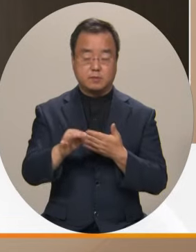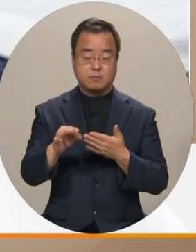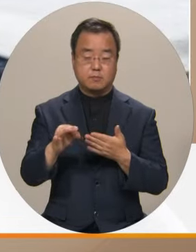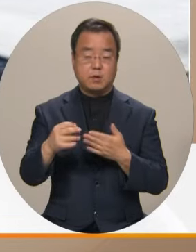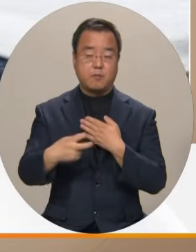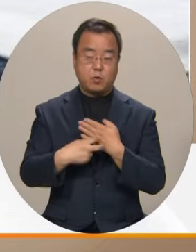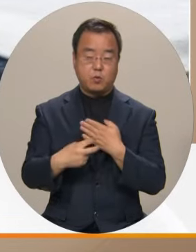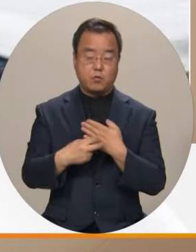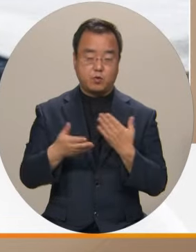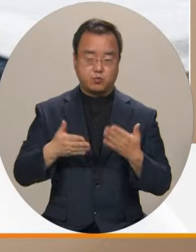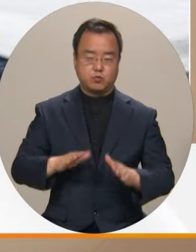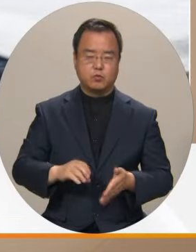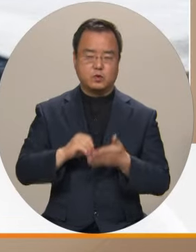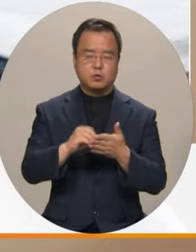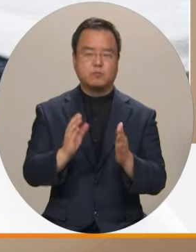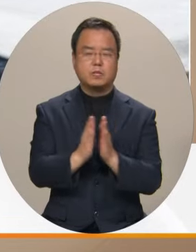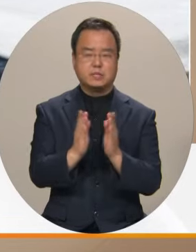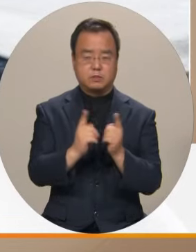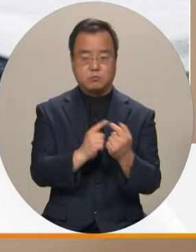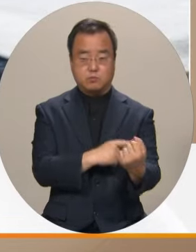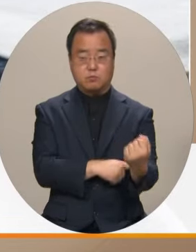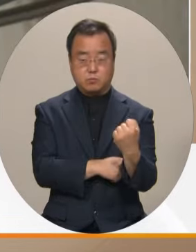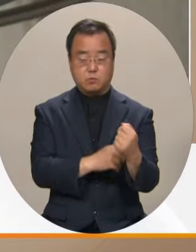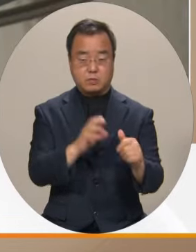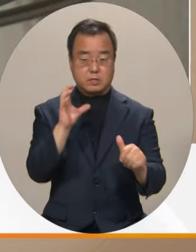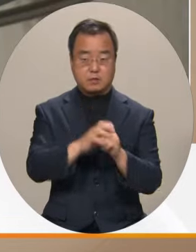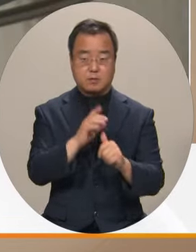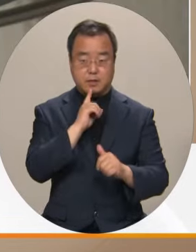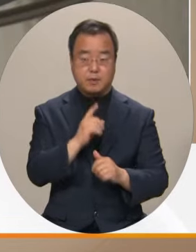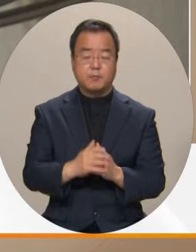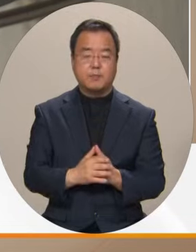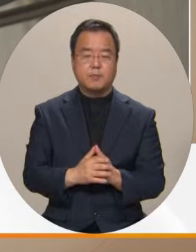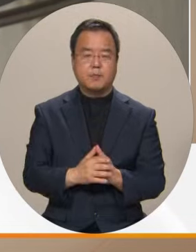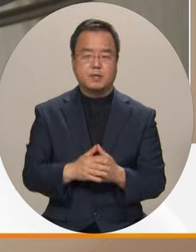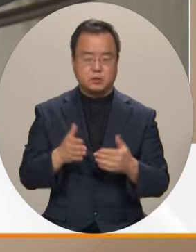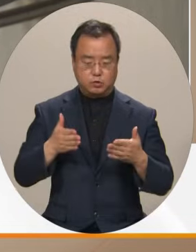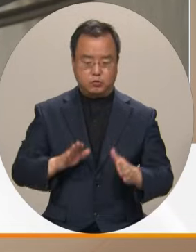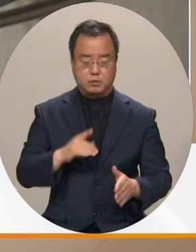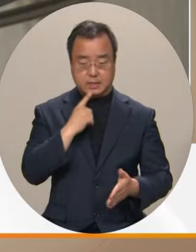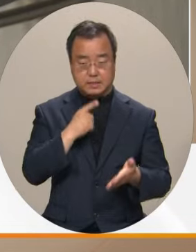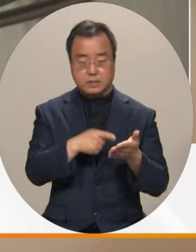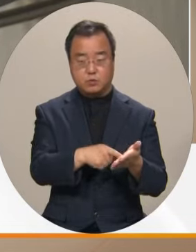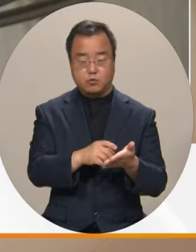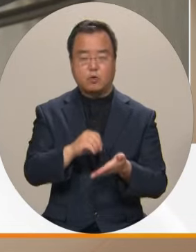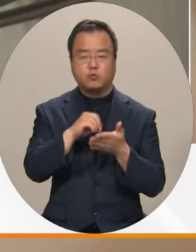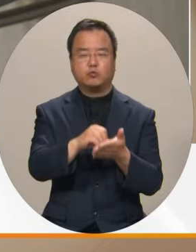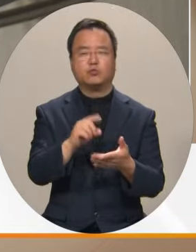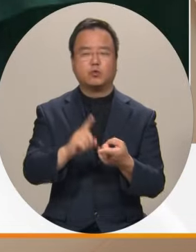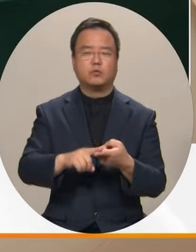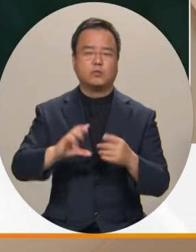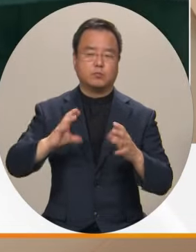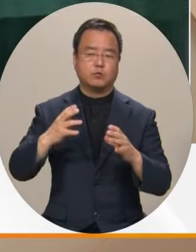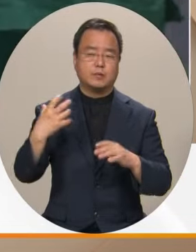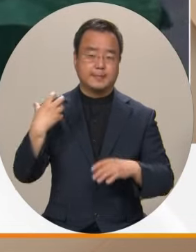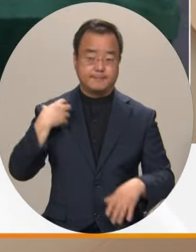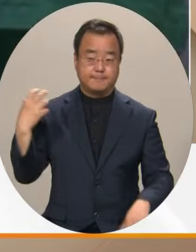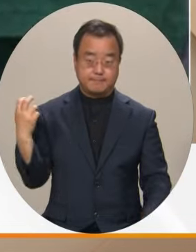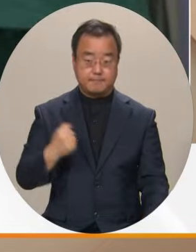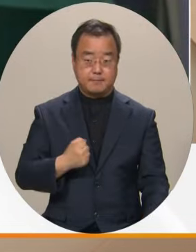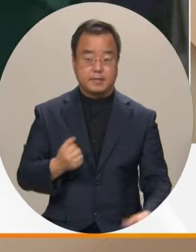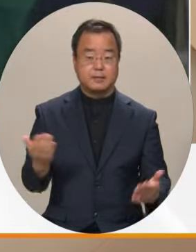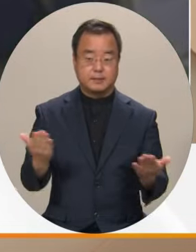직권으로 등록을 하도록 이렇게 만들어 놔서 이 출생 신고와 등록을 국가 책임으로 하게 됐다라는 점이 크게